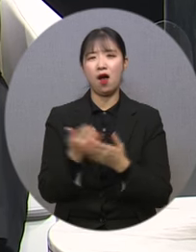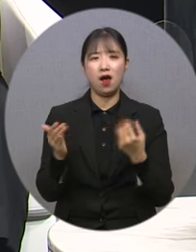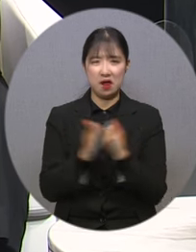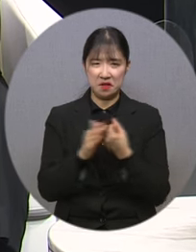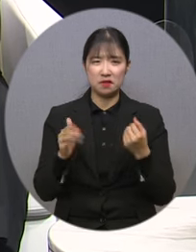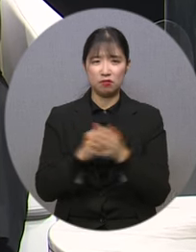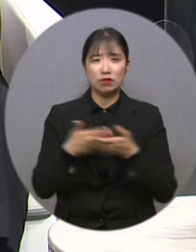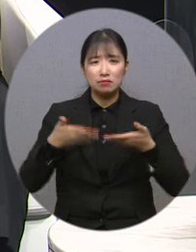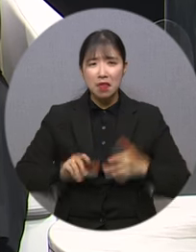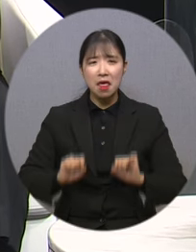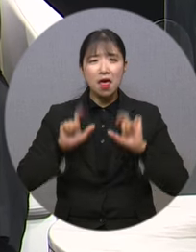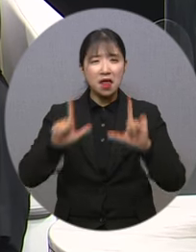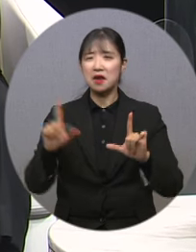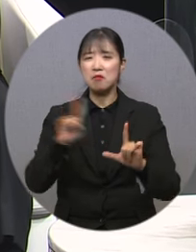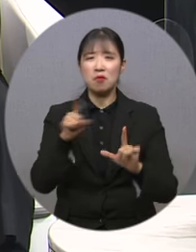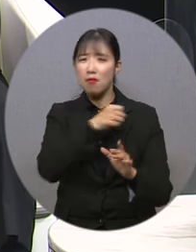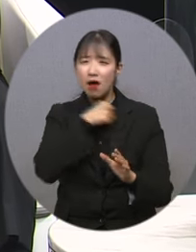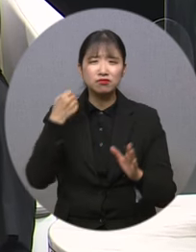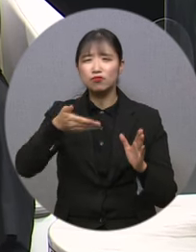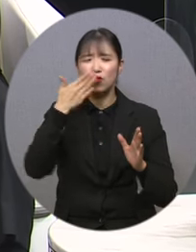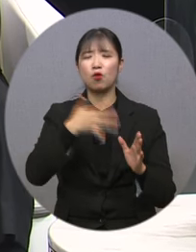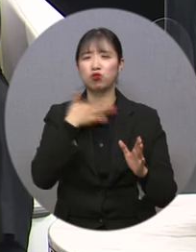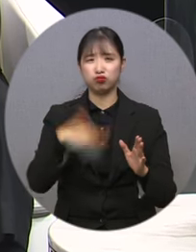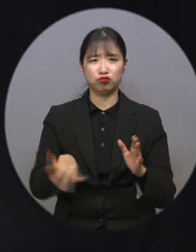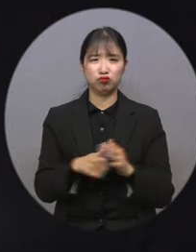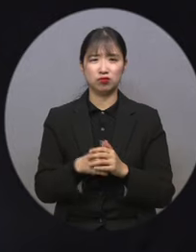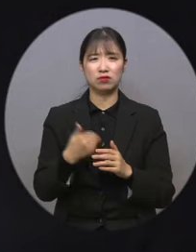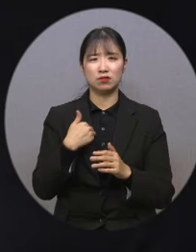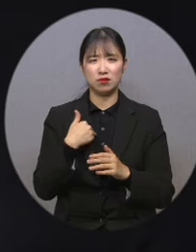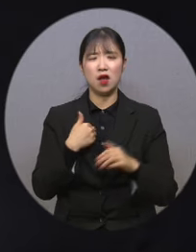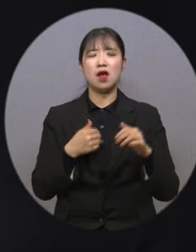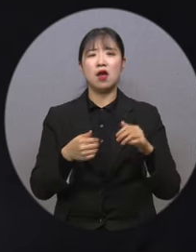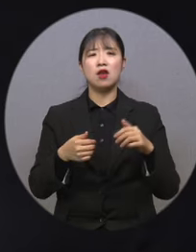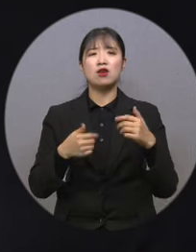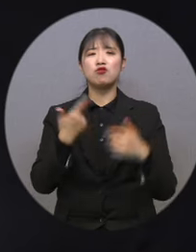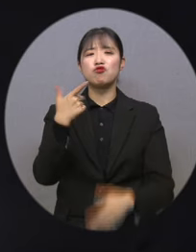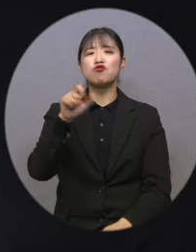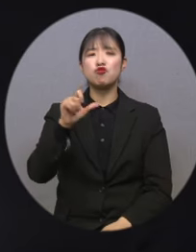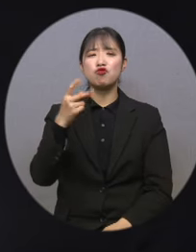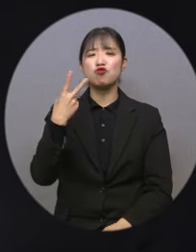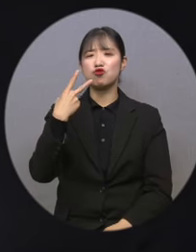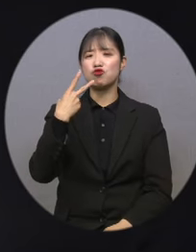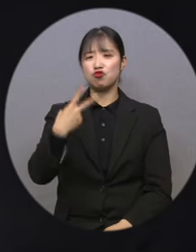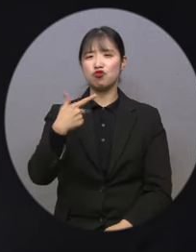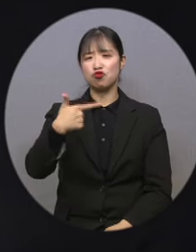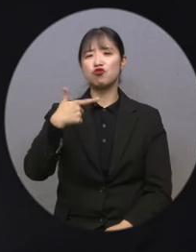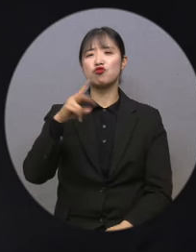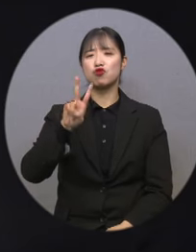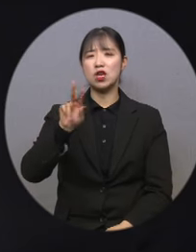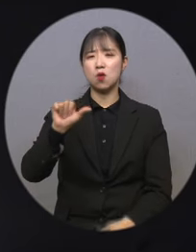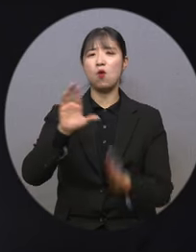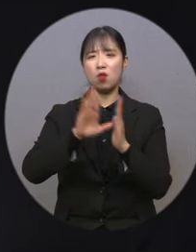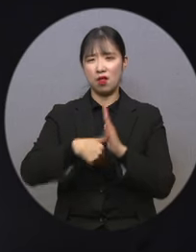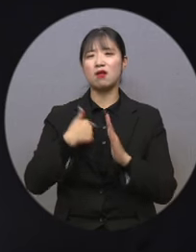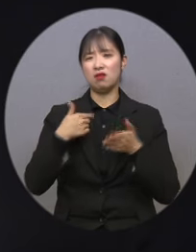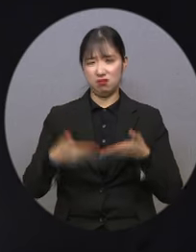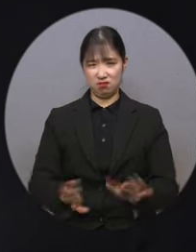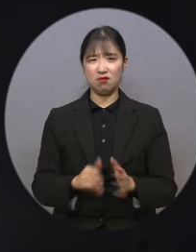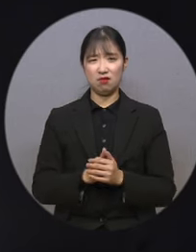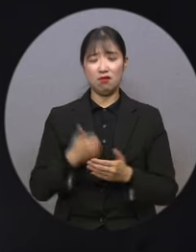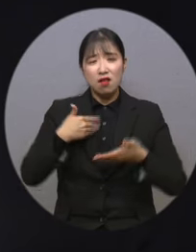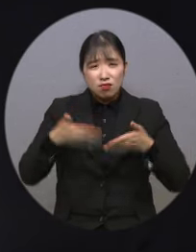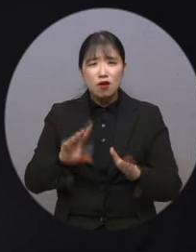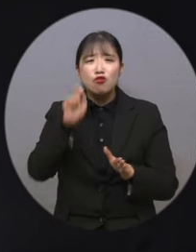생일을 한번 먹어본 적이 없잖아요. 그래요? 6.25 때 나왔습니다. 50년 1월 1일. 태어난 지 6개월 만에 전쟁이 나니까 어머니 아버지가 다